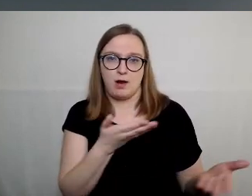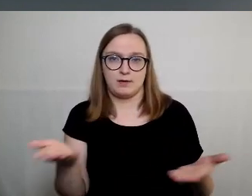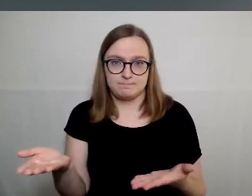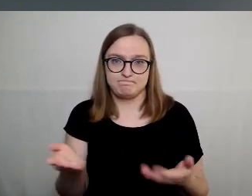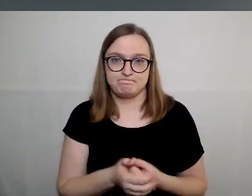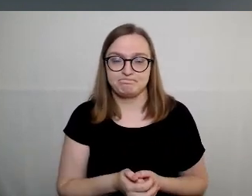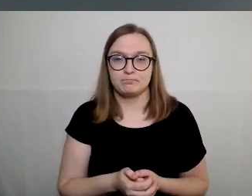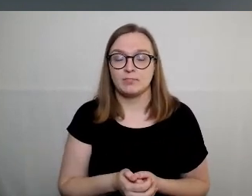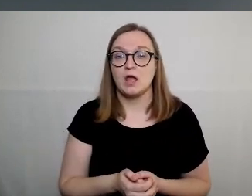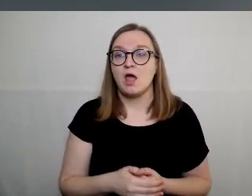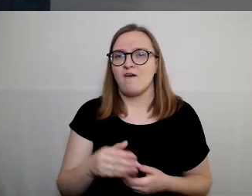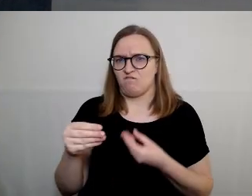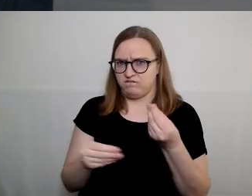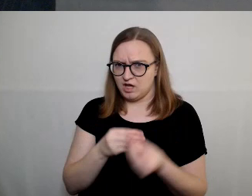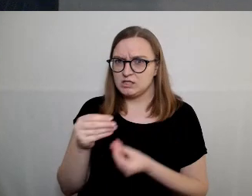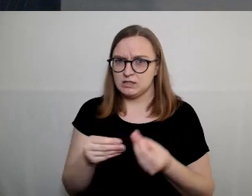Verslas yra